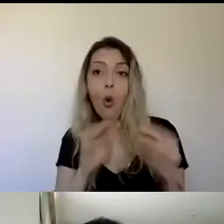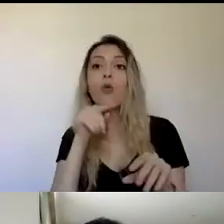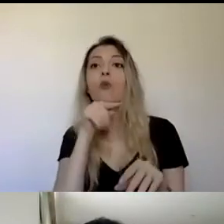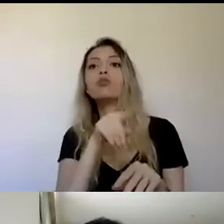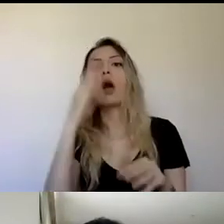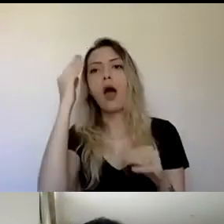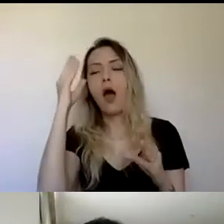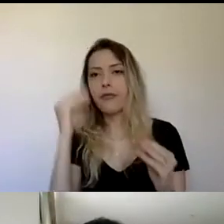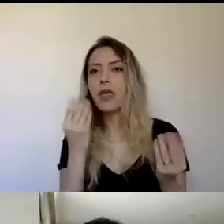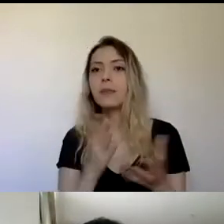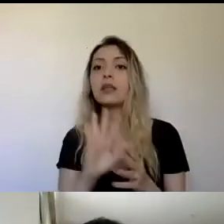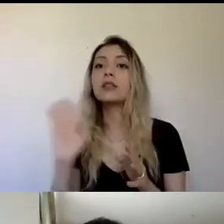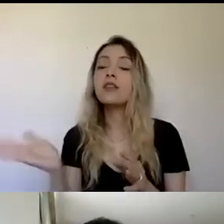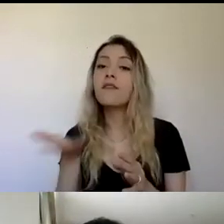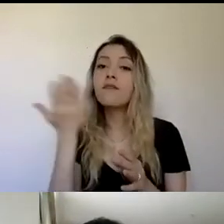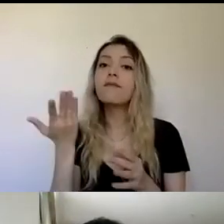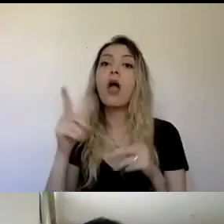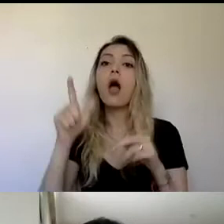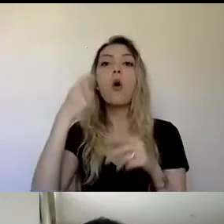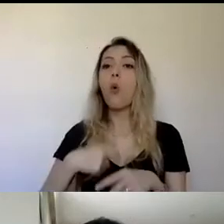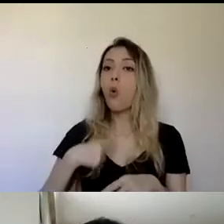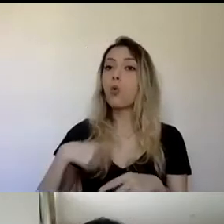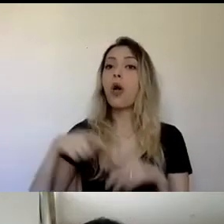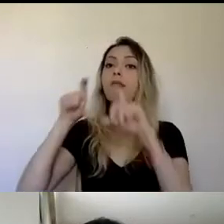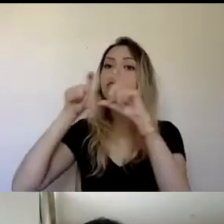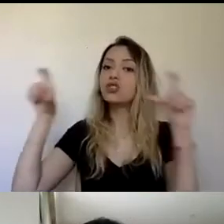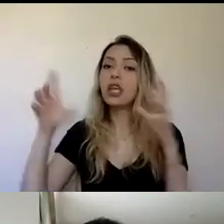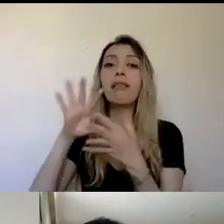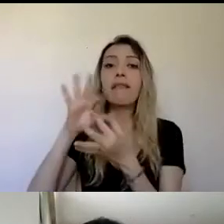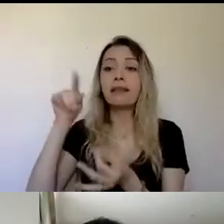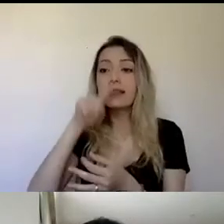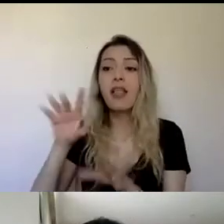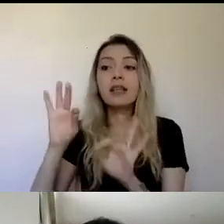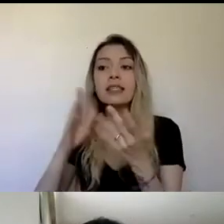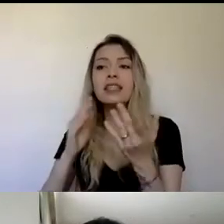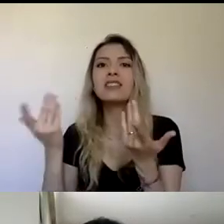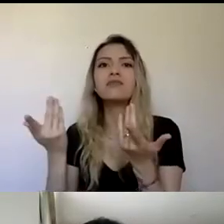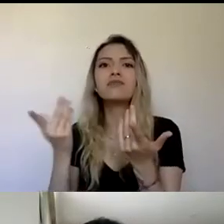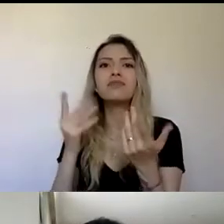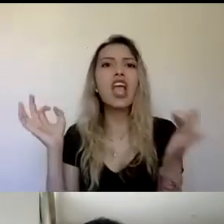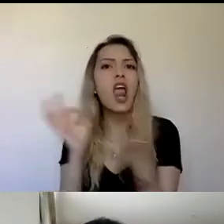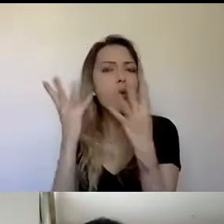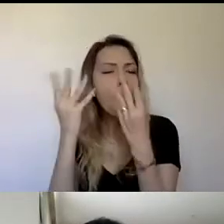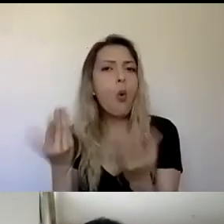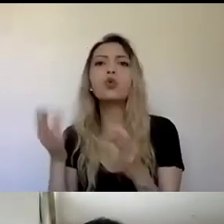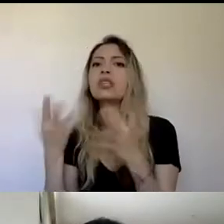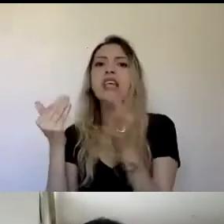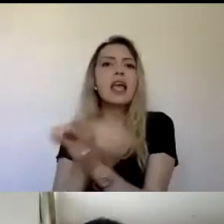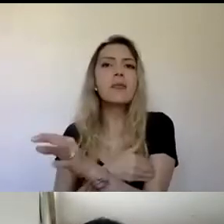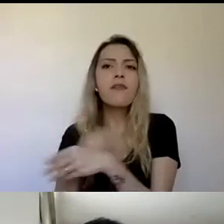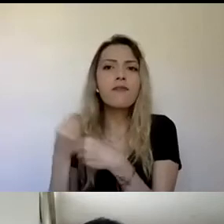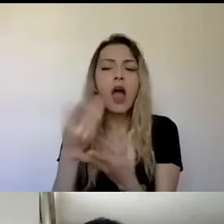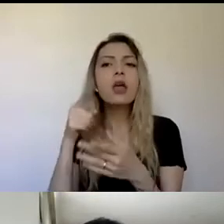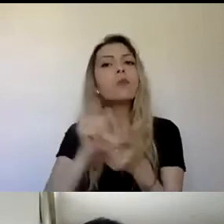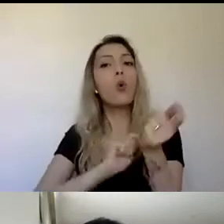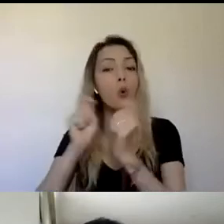günlük hayatta insanlara nasıl davrandığı, nasıl hizmet verdiğiyle de yine bu uygulamayı aslında görürüz.